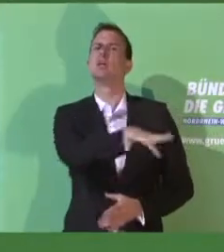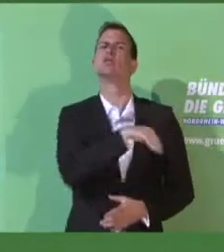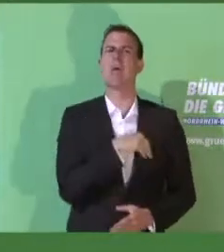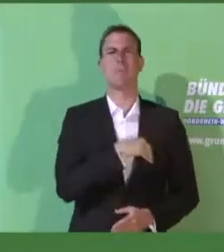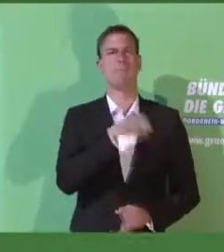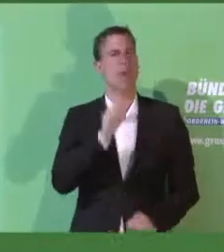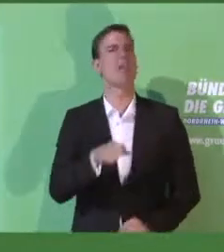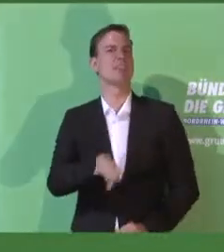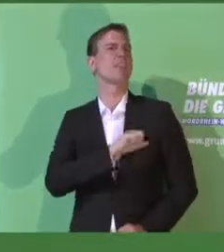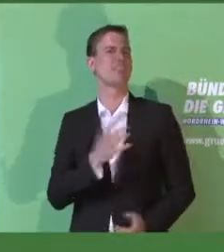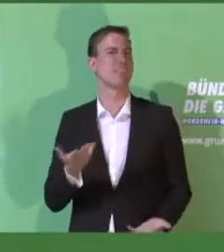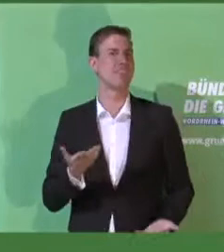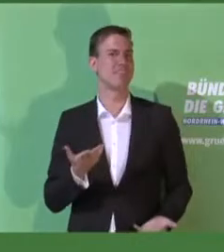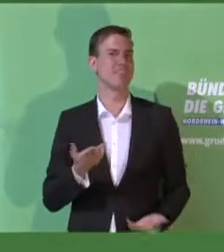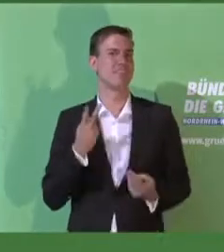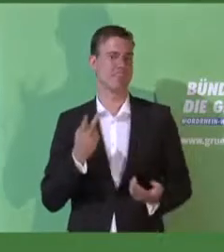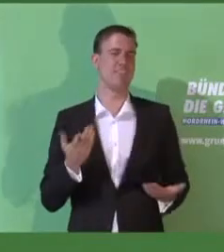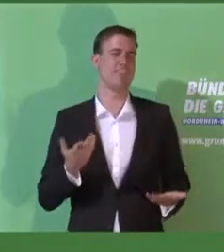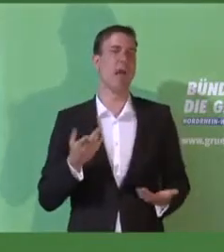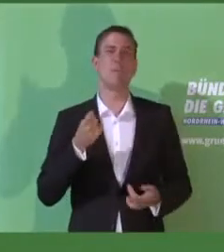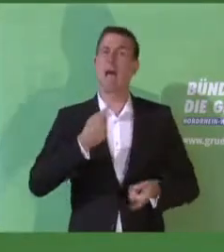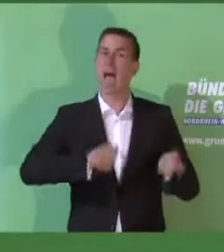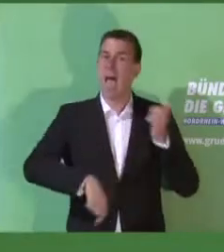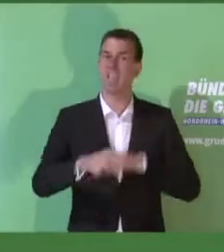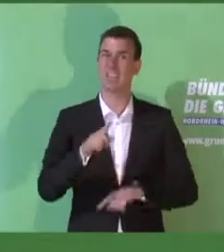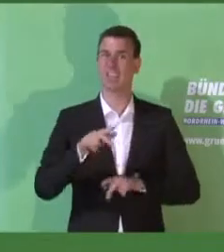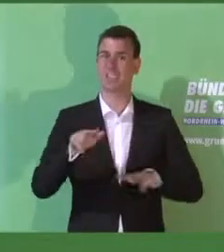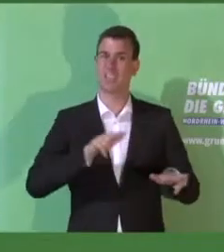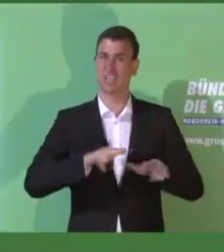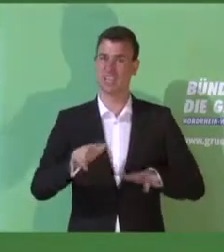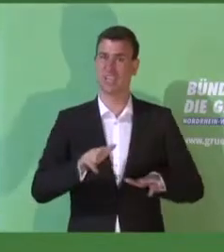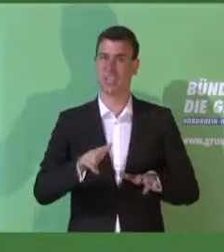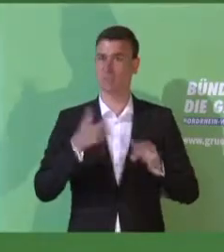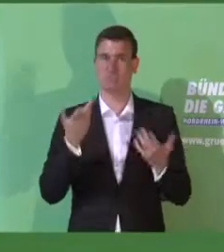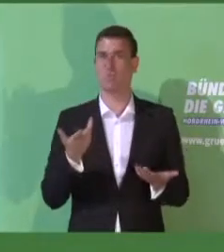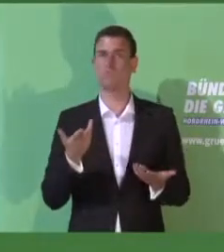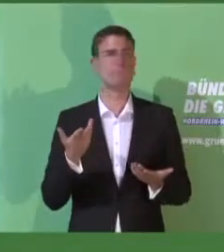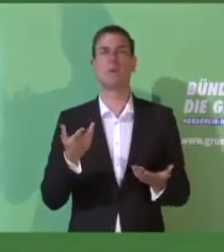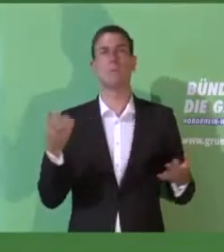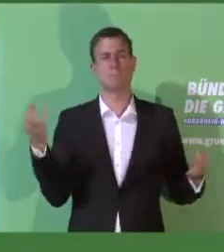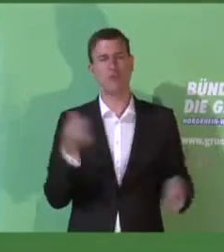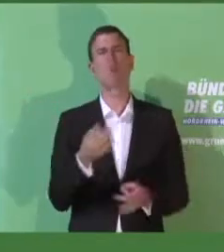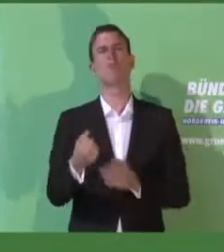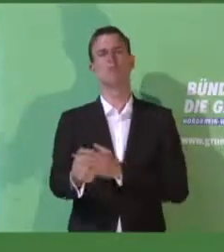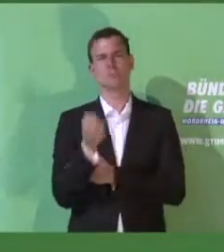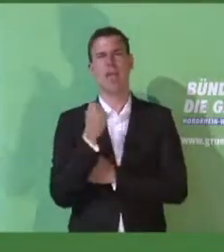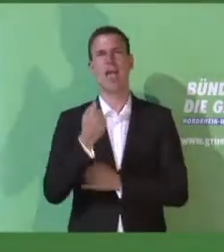gewinnen. Aber andersrum regieren, das geht nur mit starken